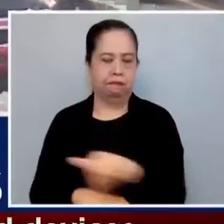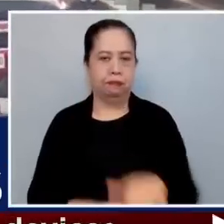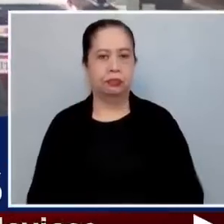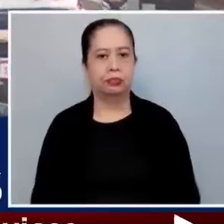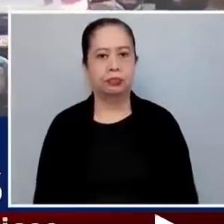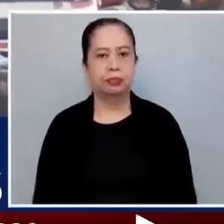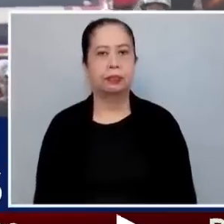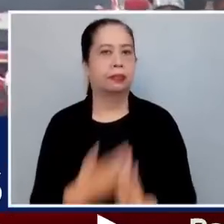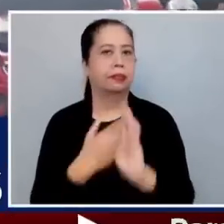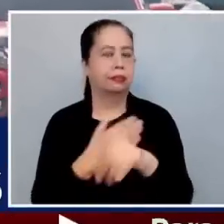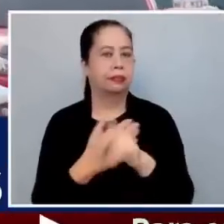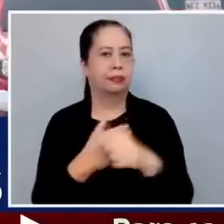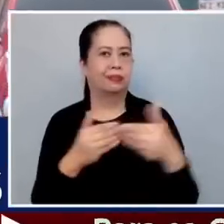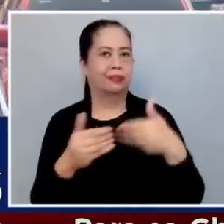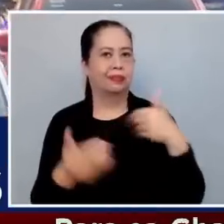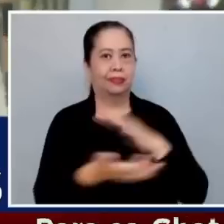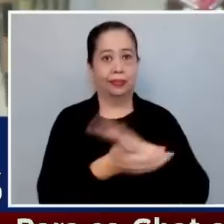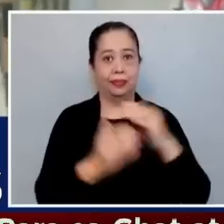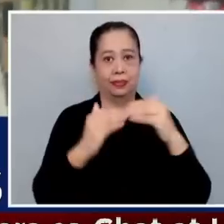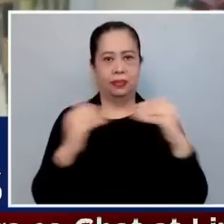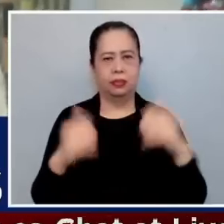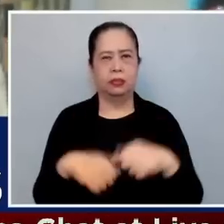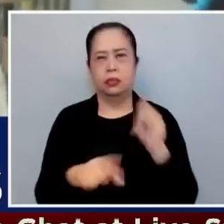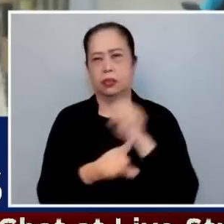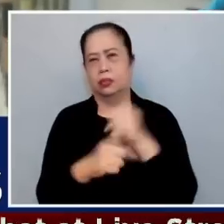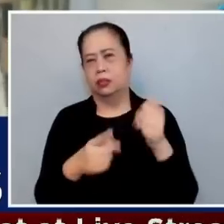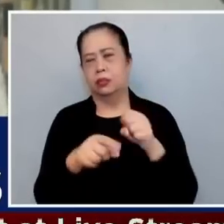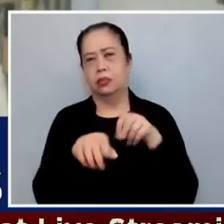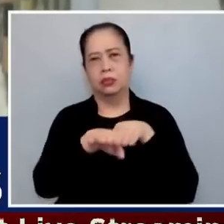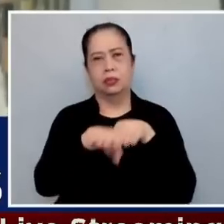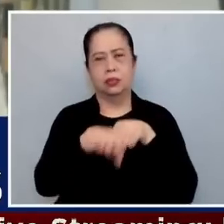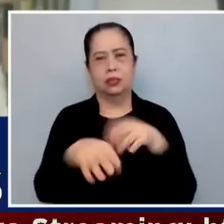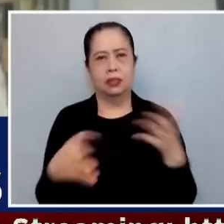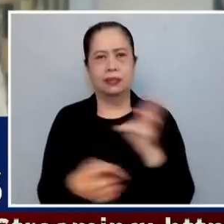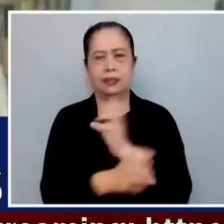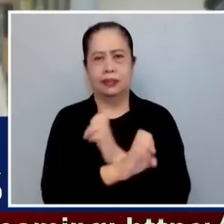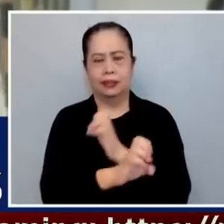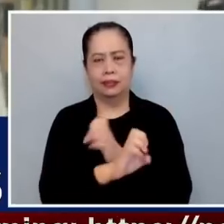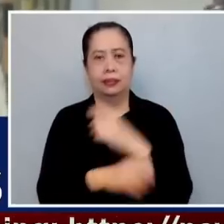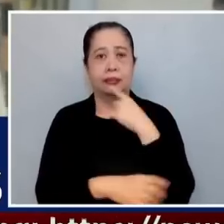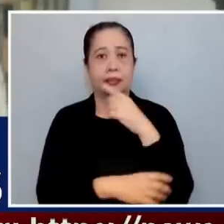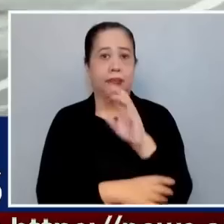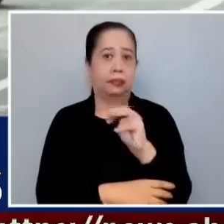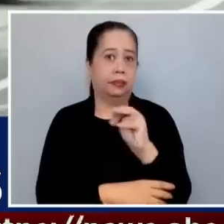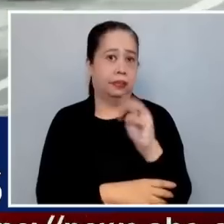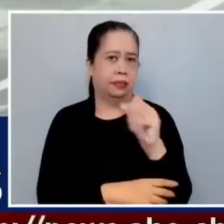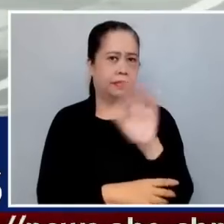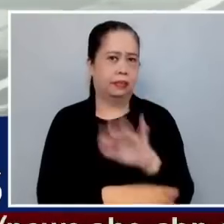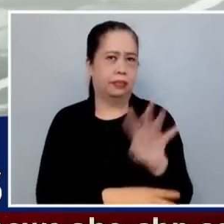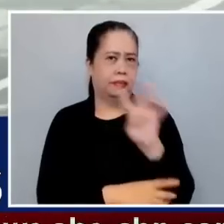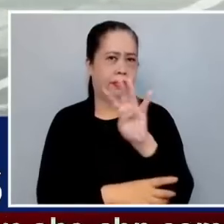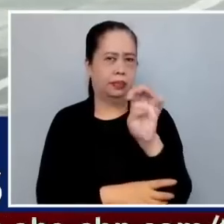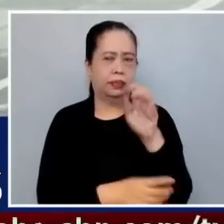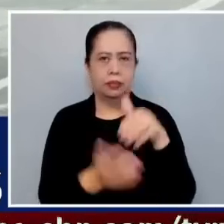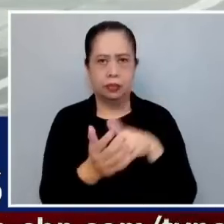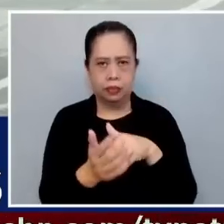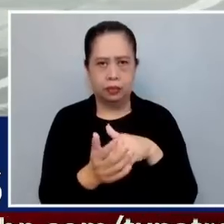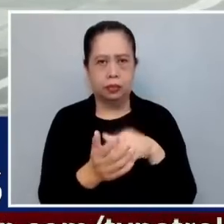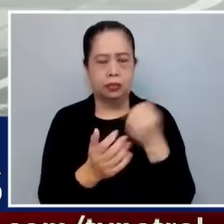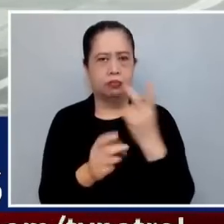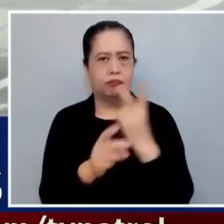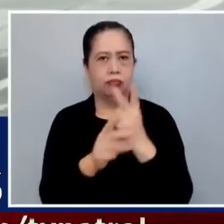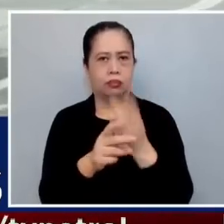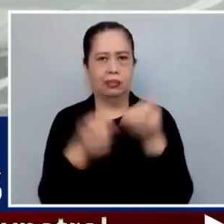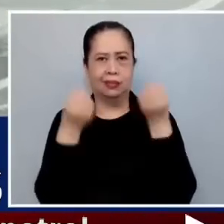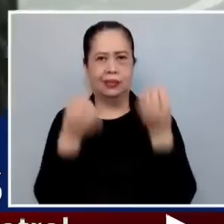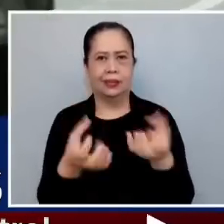Bumabalik na sa pre-pandemic level ang sitwasyon ng trapiko sa EDSA. Sa datos ng MMDA, nasa 400,000 ang vehicle volume sa